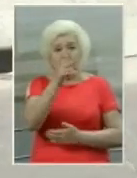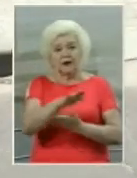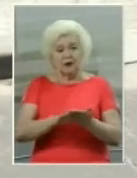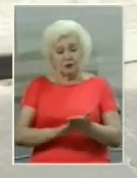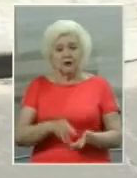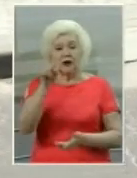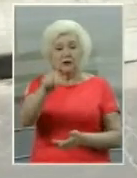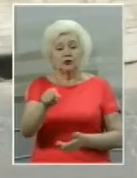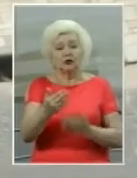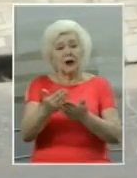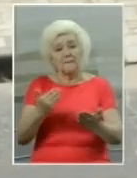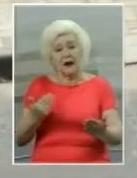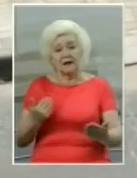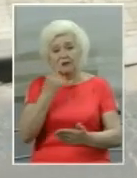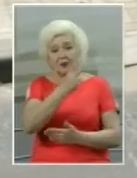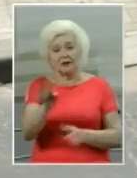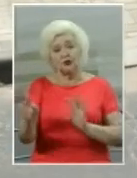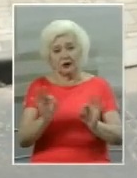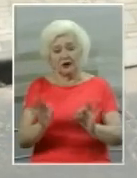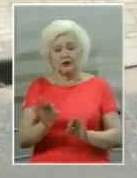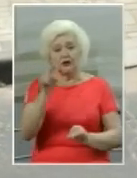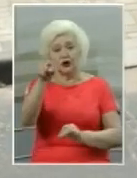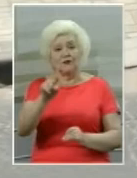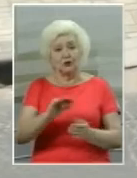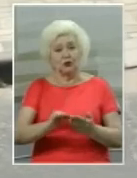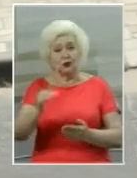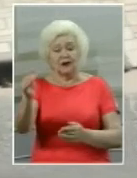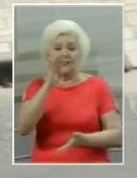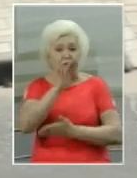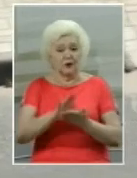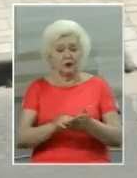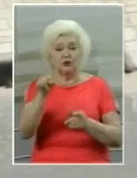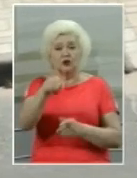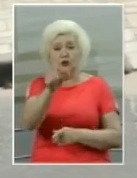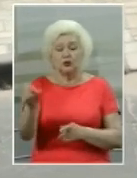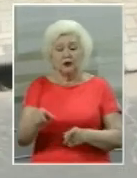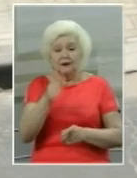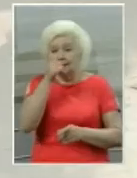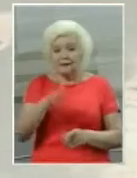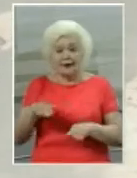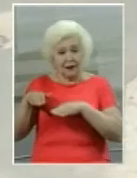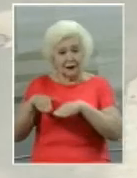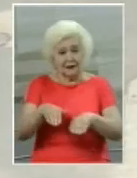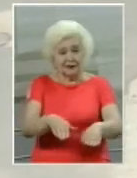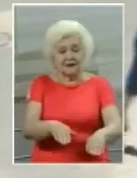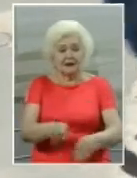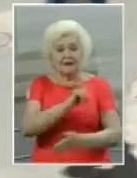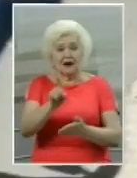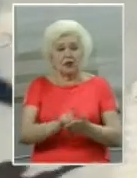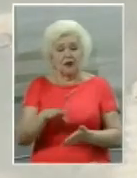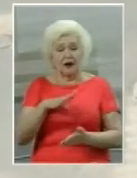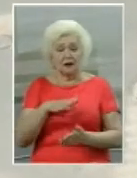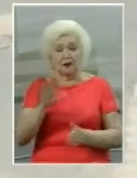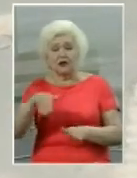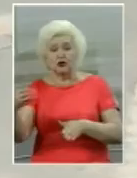то там передбачилося пониження готового каменю. Але, вибачте, тут людина ніяк не з'їсти, це має бути